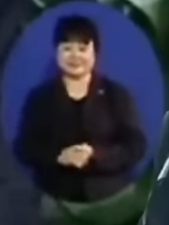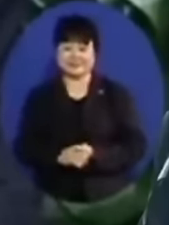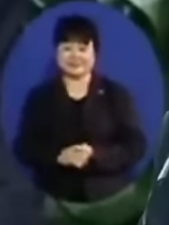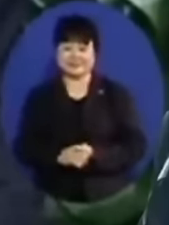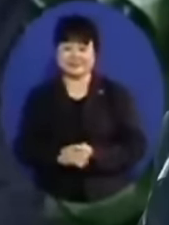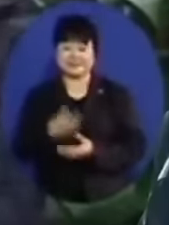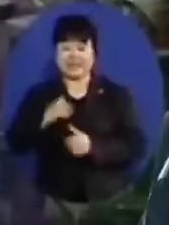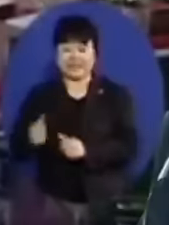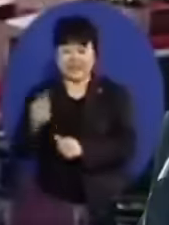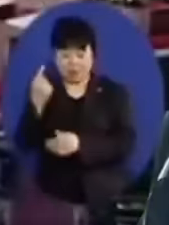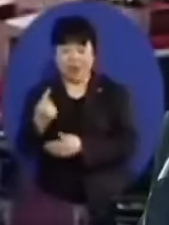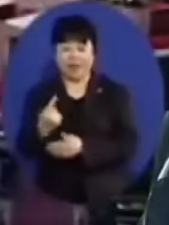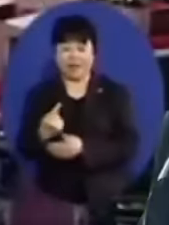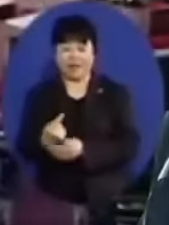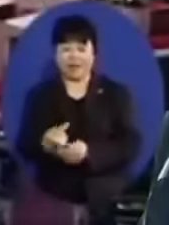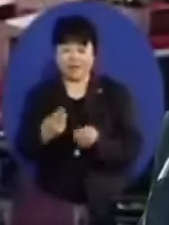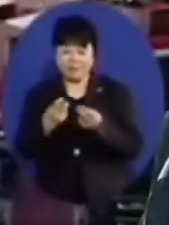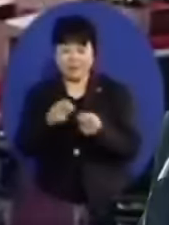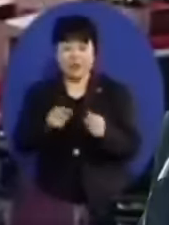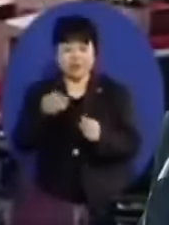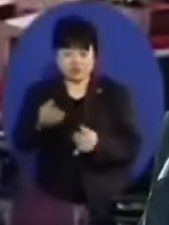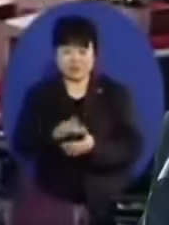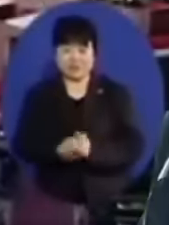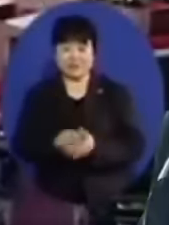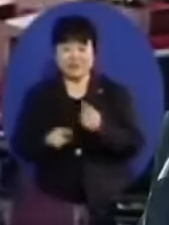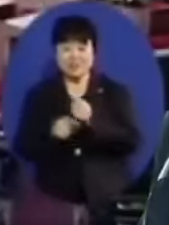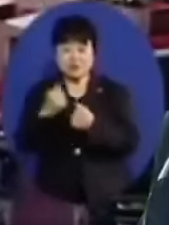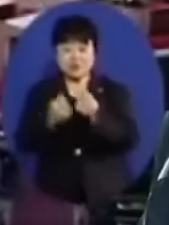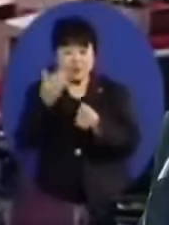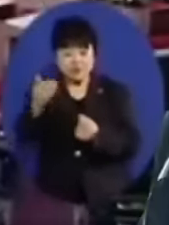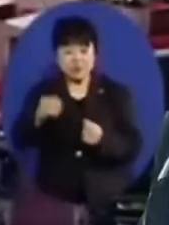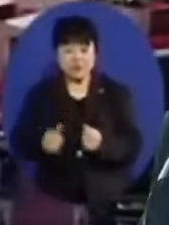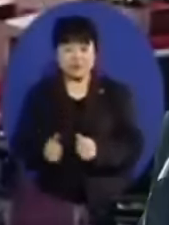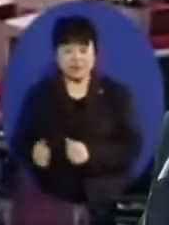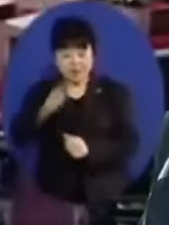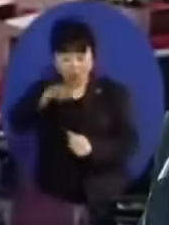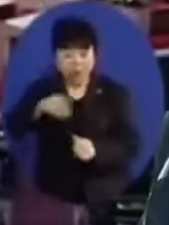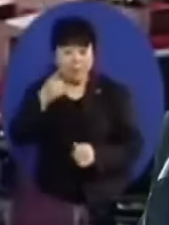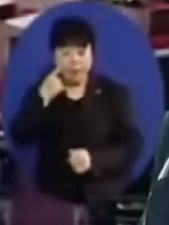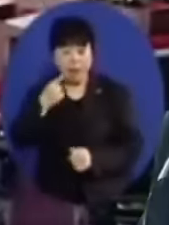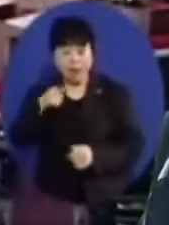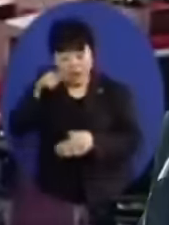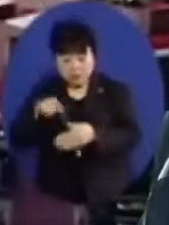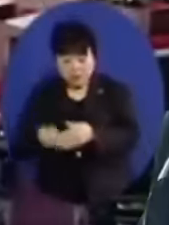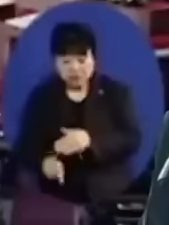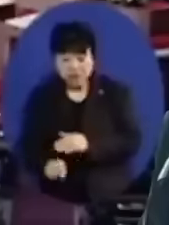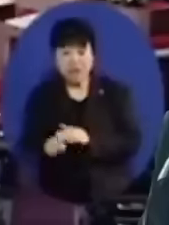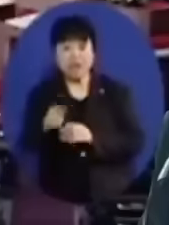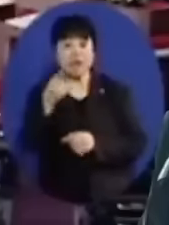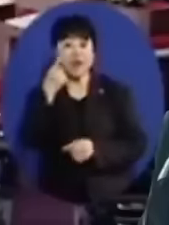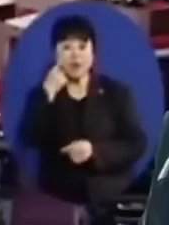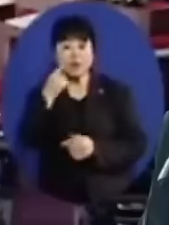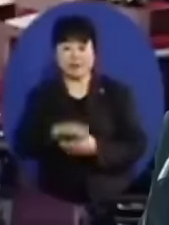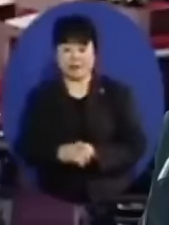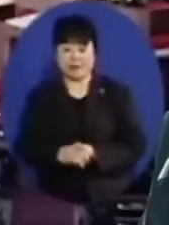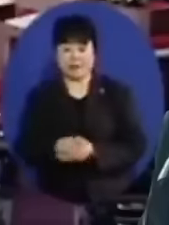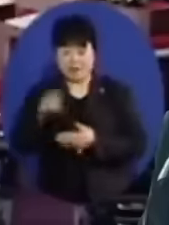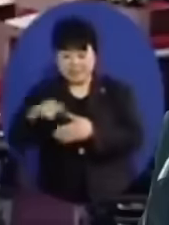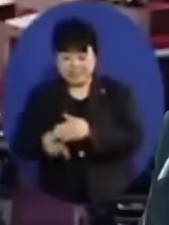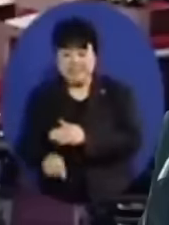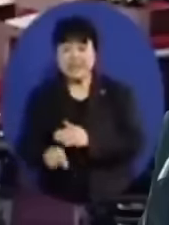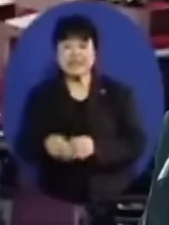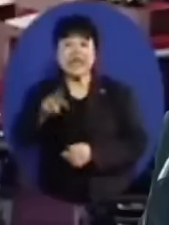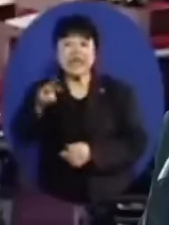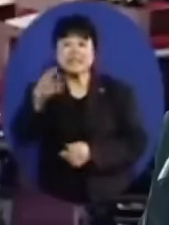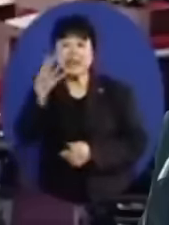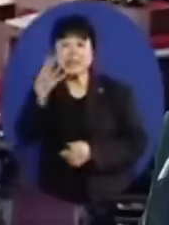날 좀 따라오시오. 내가 보여줄 테니까. 그래 따라가니까 지하로 들어가는 게, 지하에 내려가니까